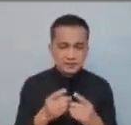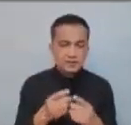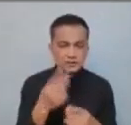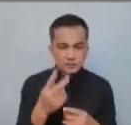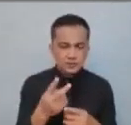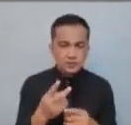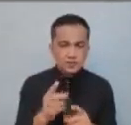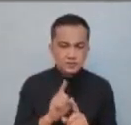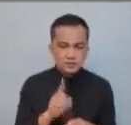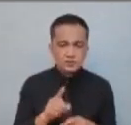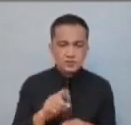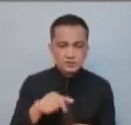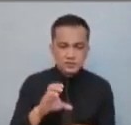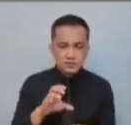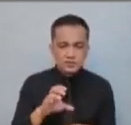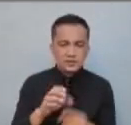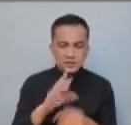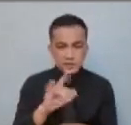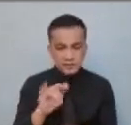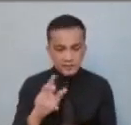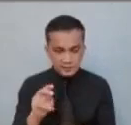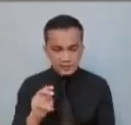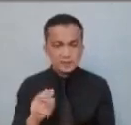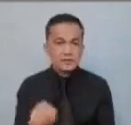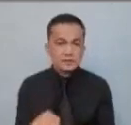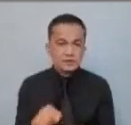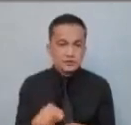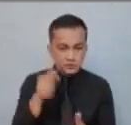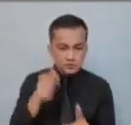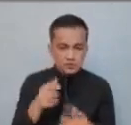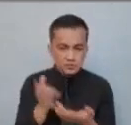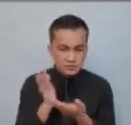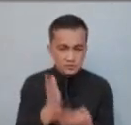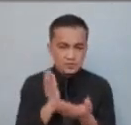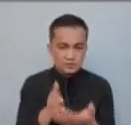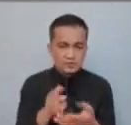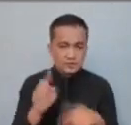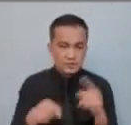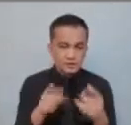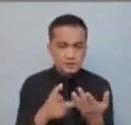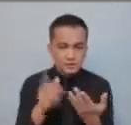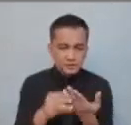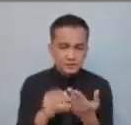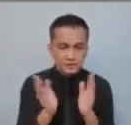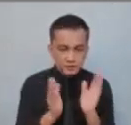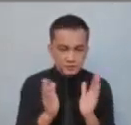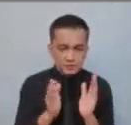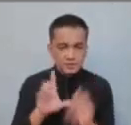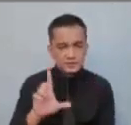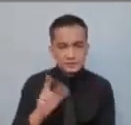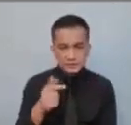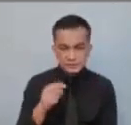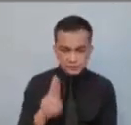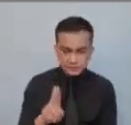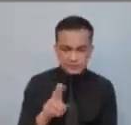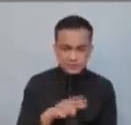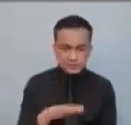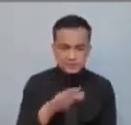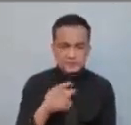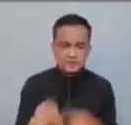2 Action Office Caravan. Ito'y sa layuning maihati ng iba't ibang programa at serbisyo ng lokal na pamahalaan sa mga